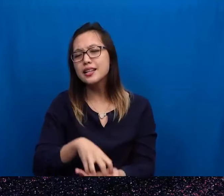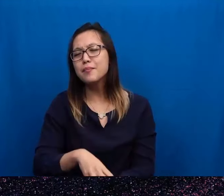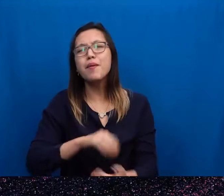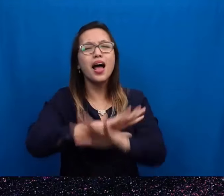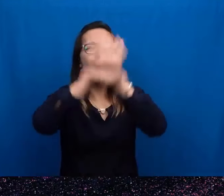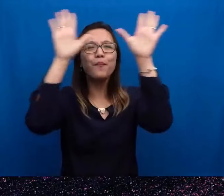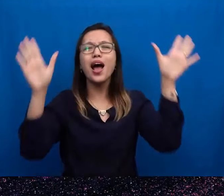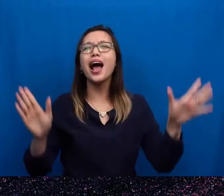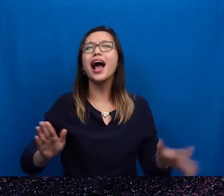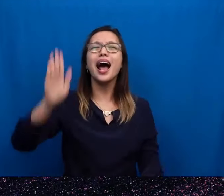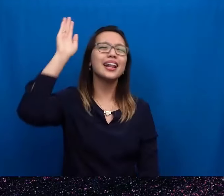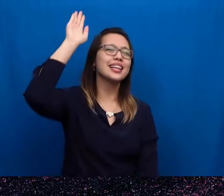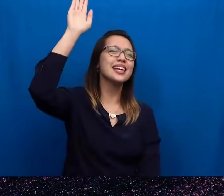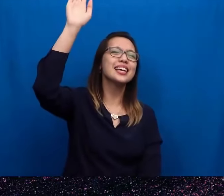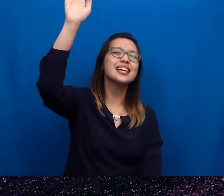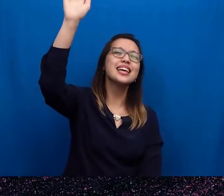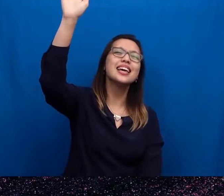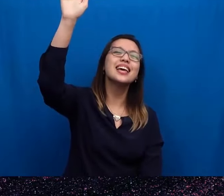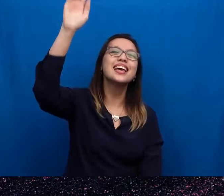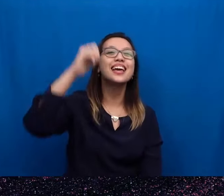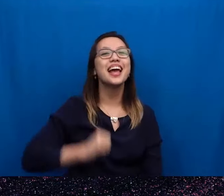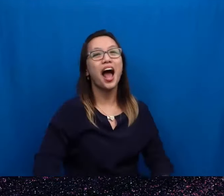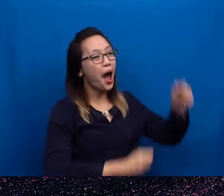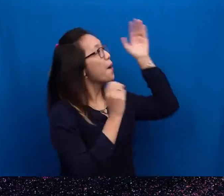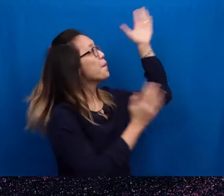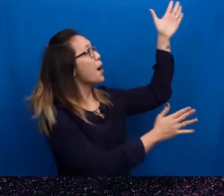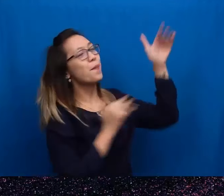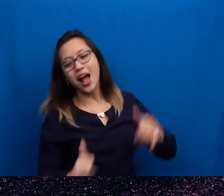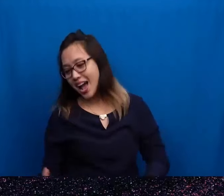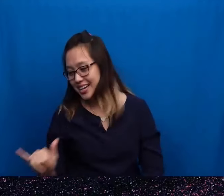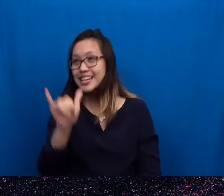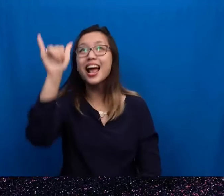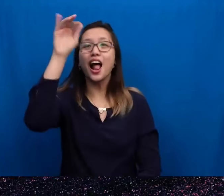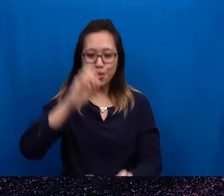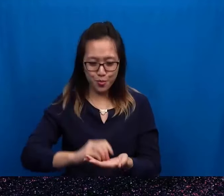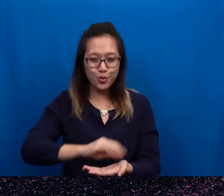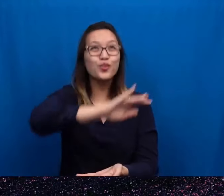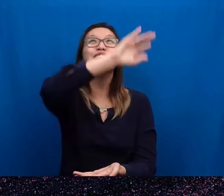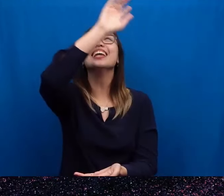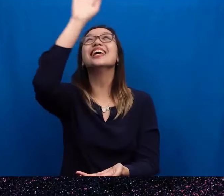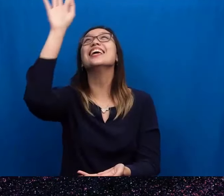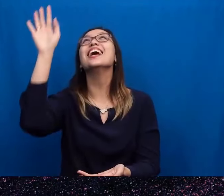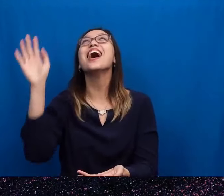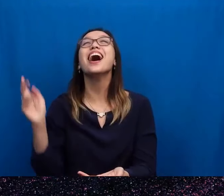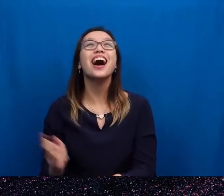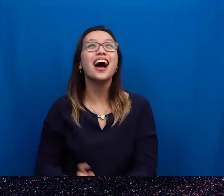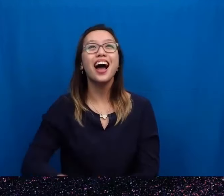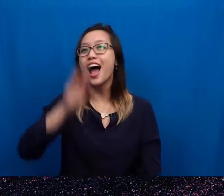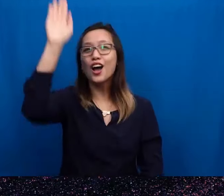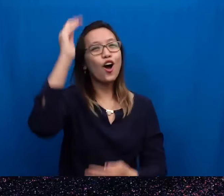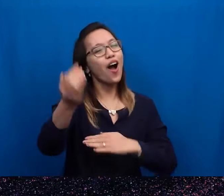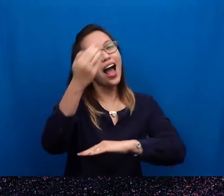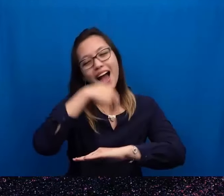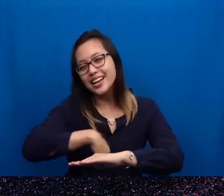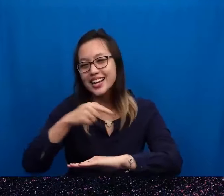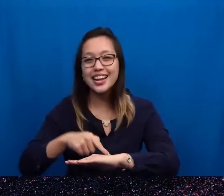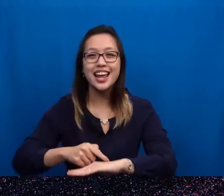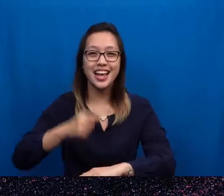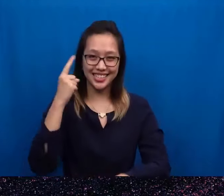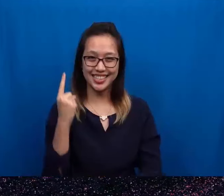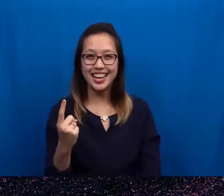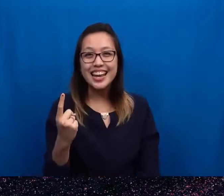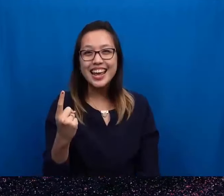dari tempat maha tinggi, Bapa kekal mulia, Kau